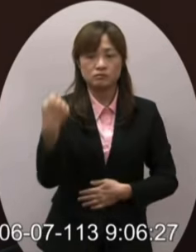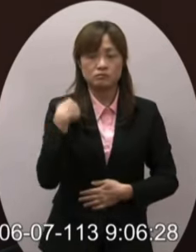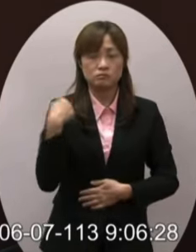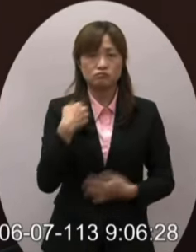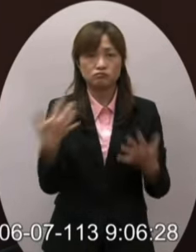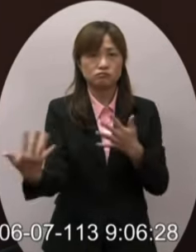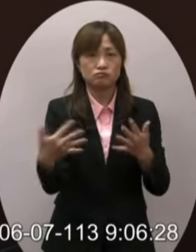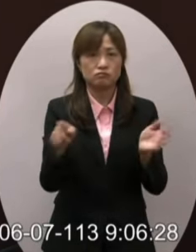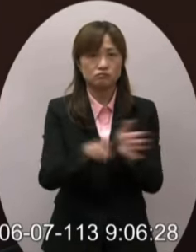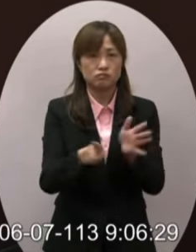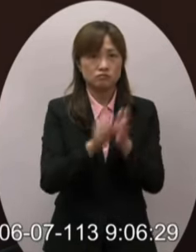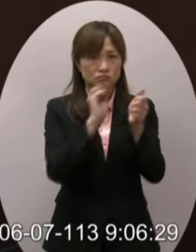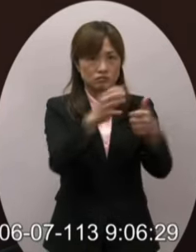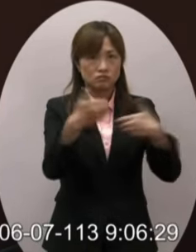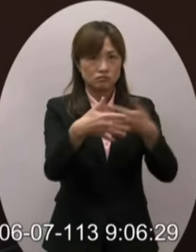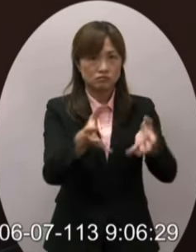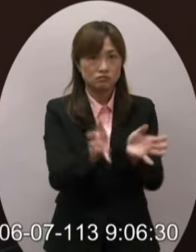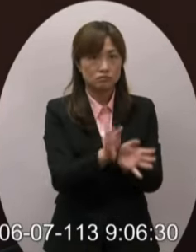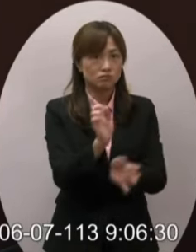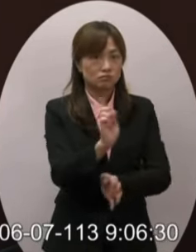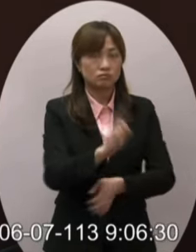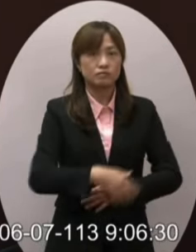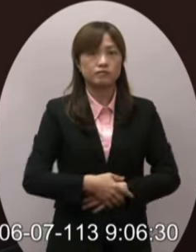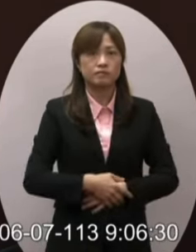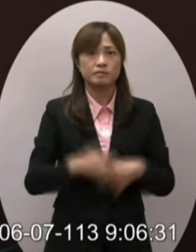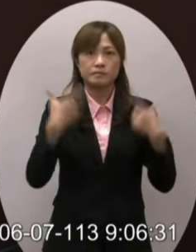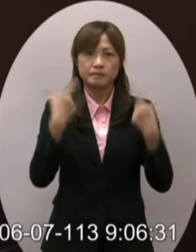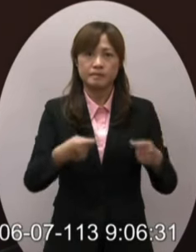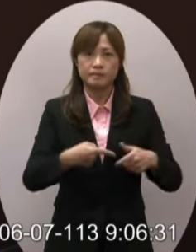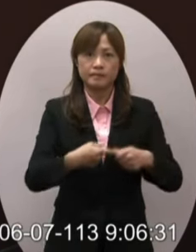地建请交通部，把本来